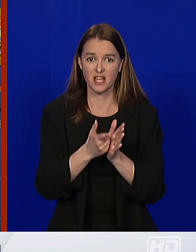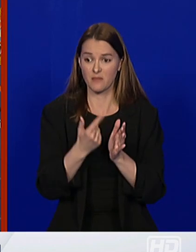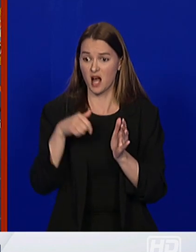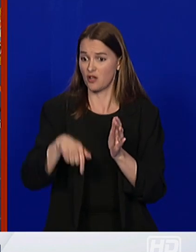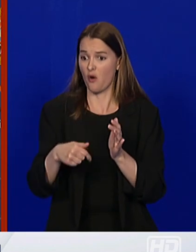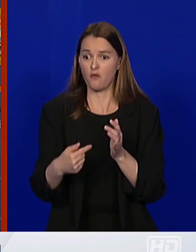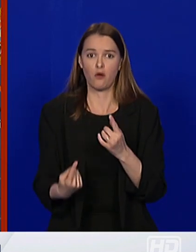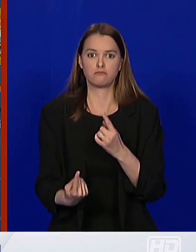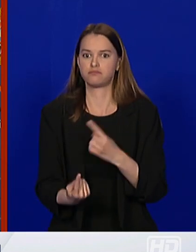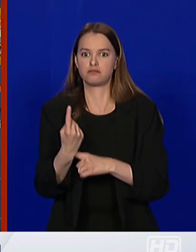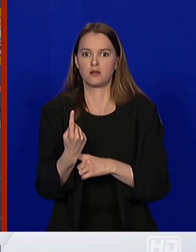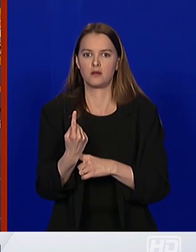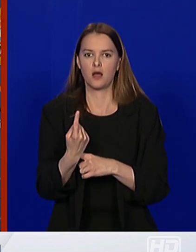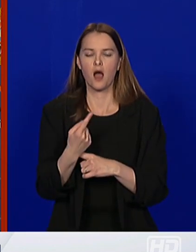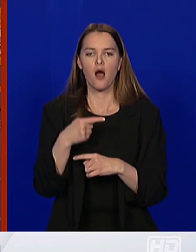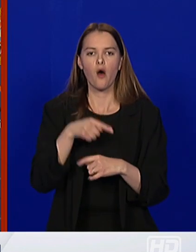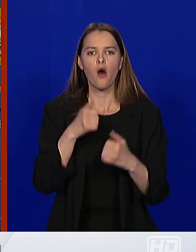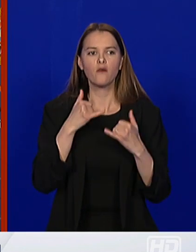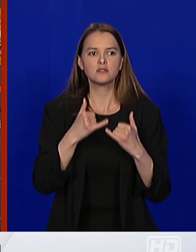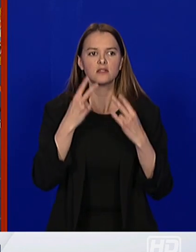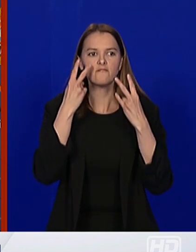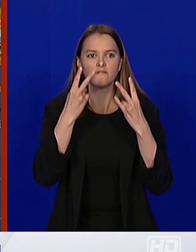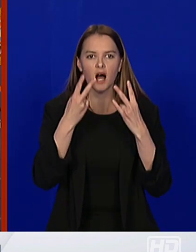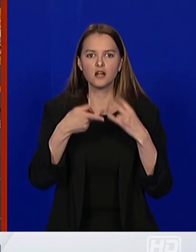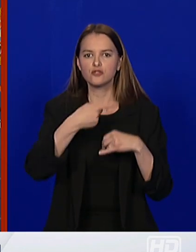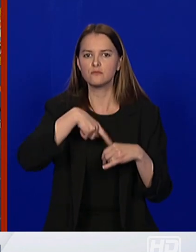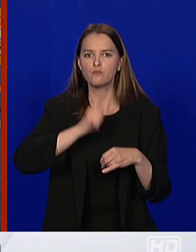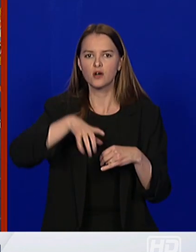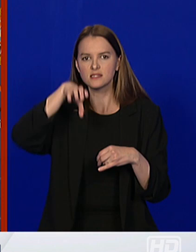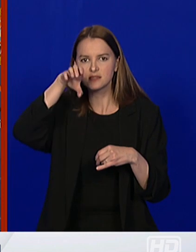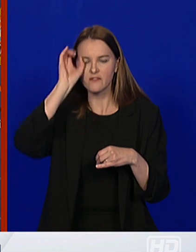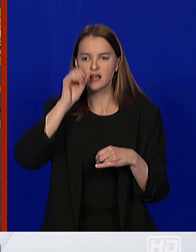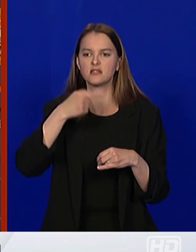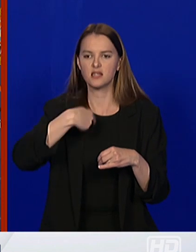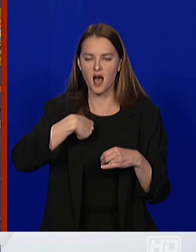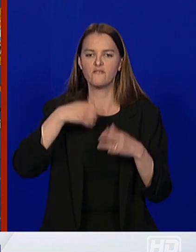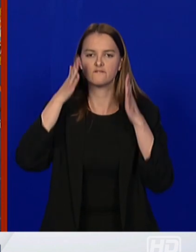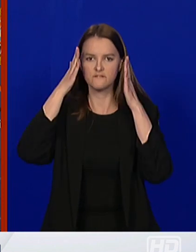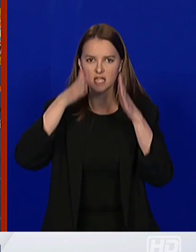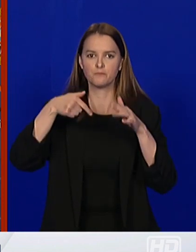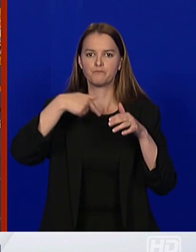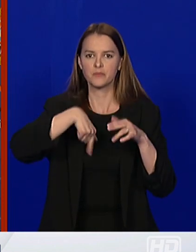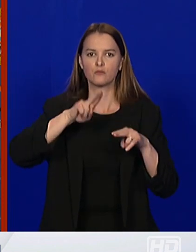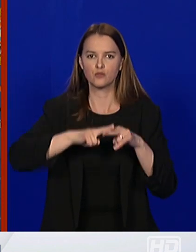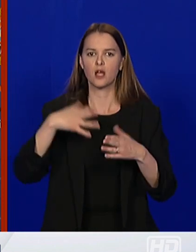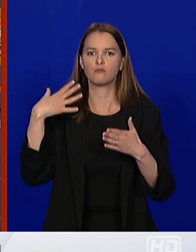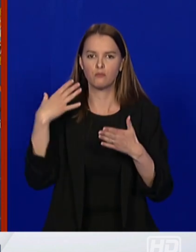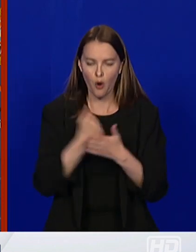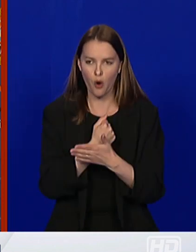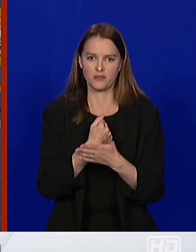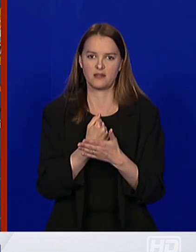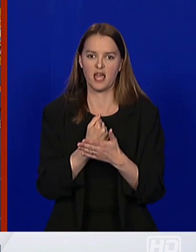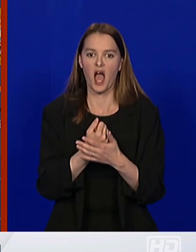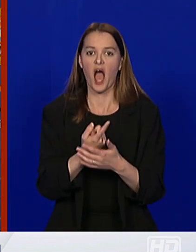sad važan element da shvatimo, vjerujemo da ćemo ovu bitku pobijediti, da će ta ugroza biti iza nas.